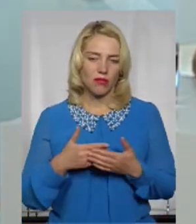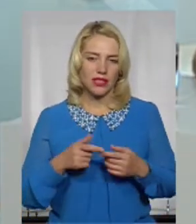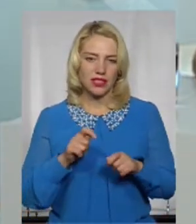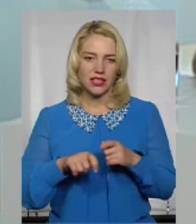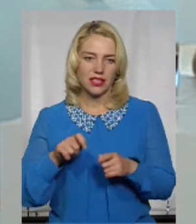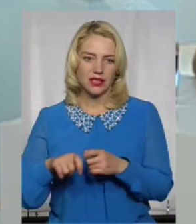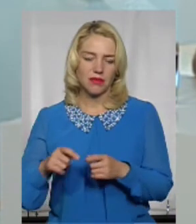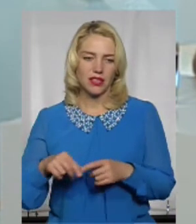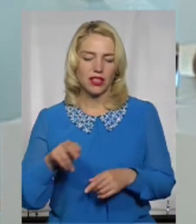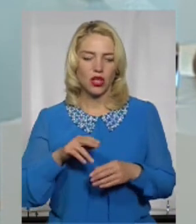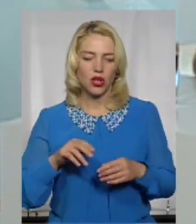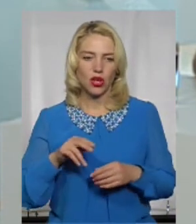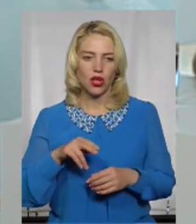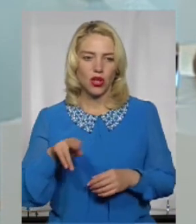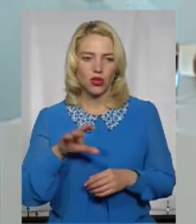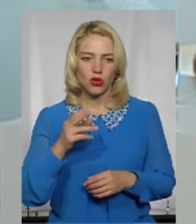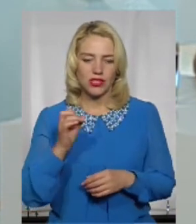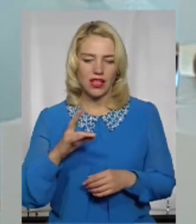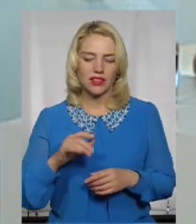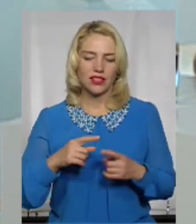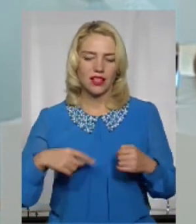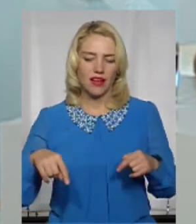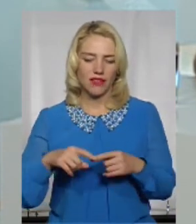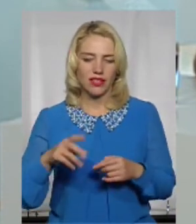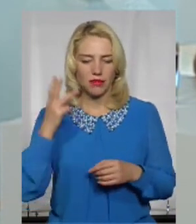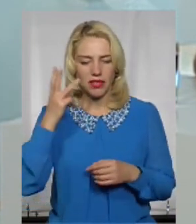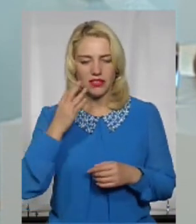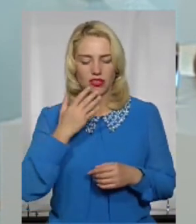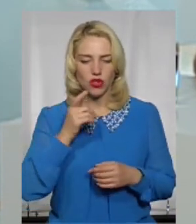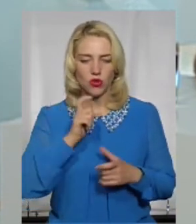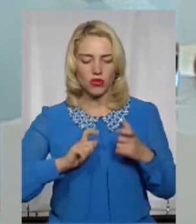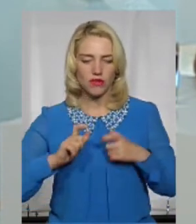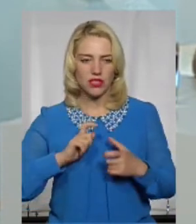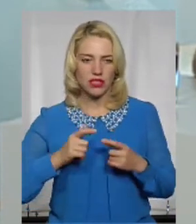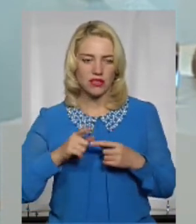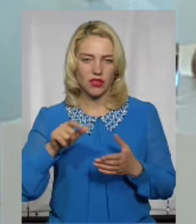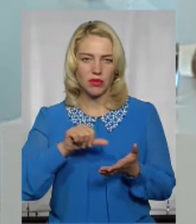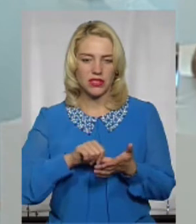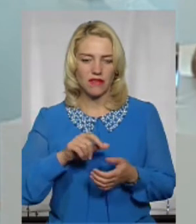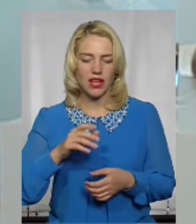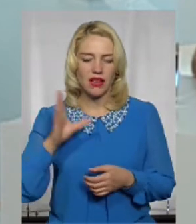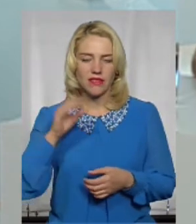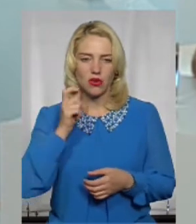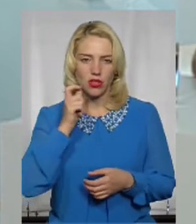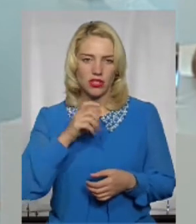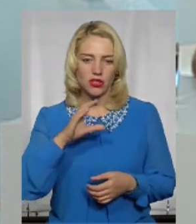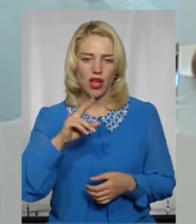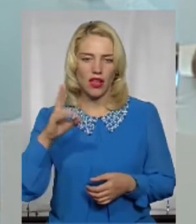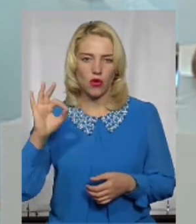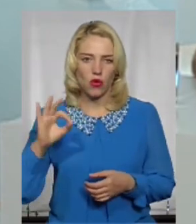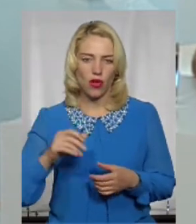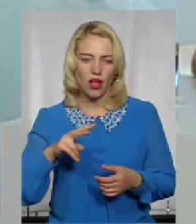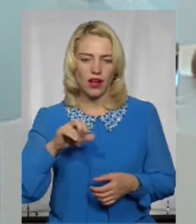доцентка кафедри екології Хмельницького національного університету Тетяна Виговська, вона ж представляє Всеукраїнську екологічну лігу,